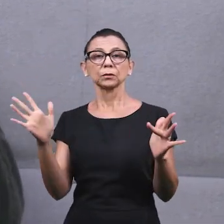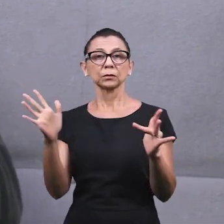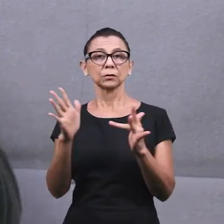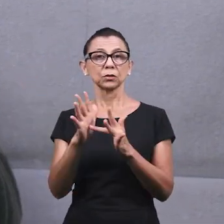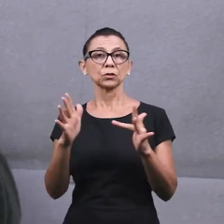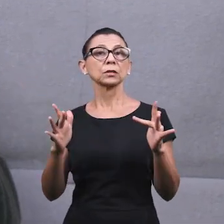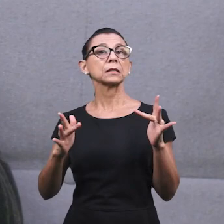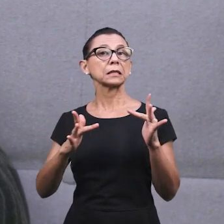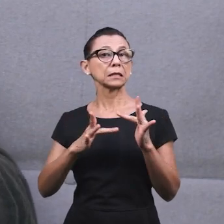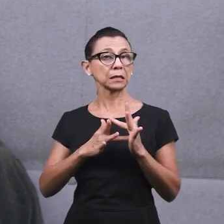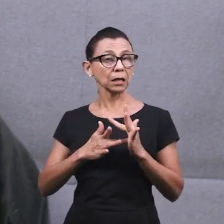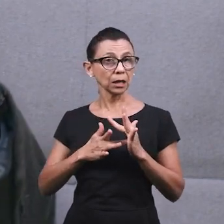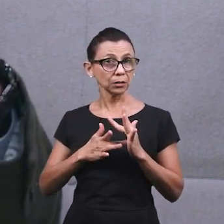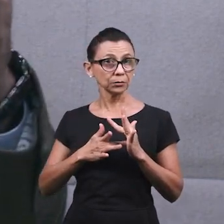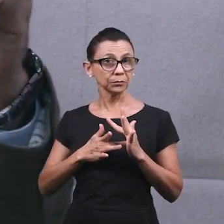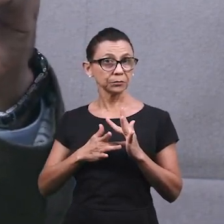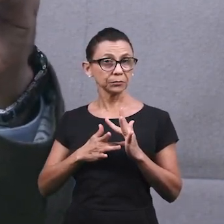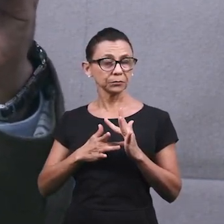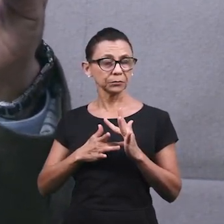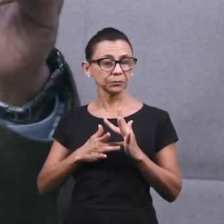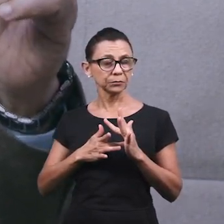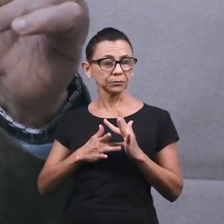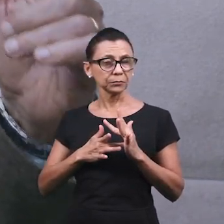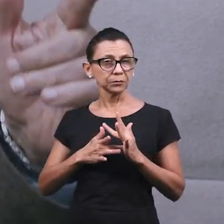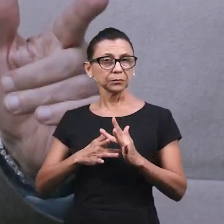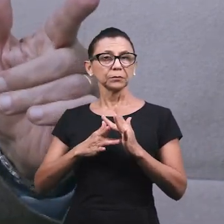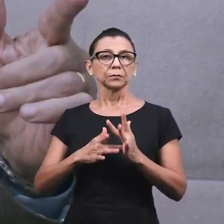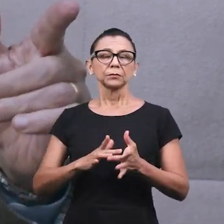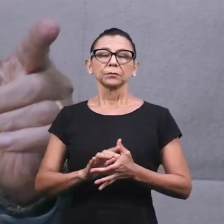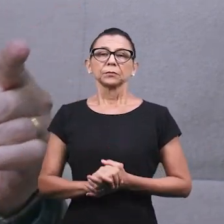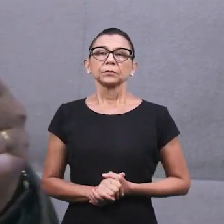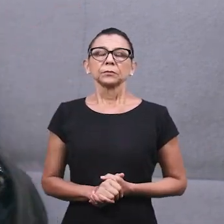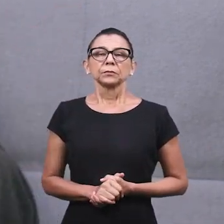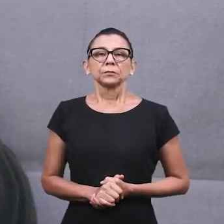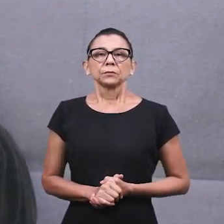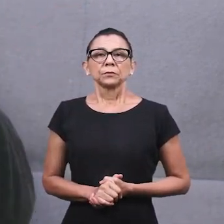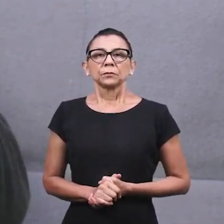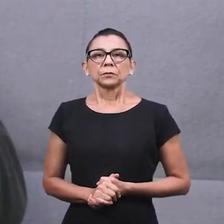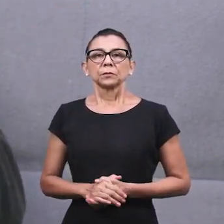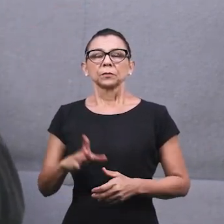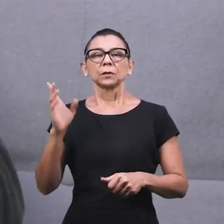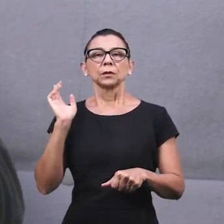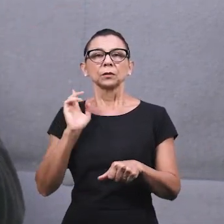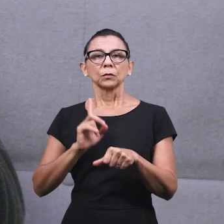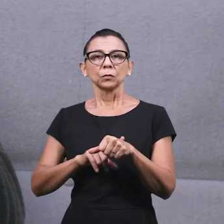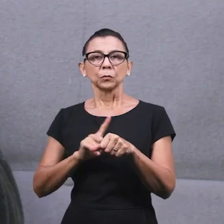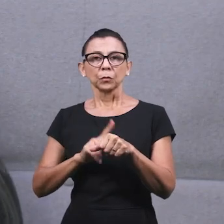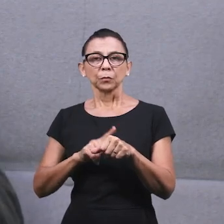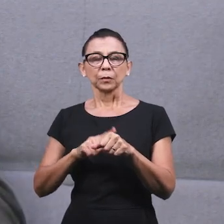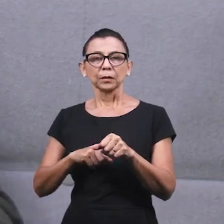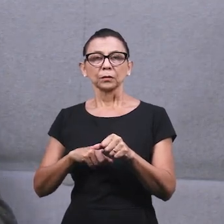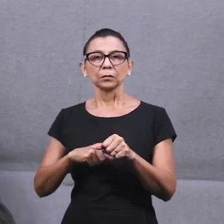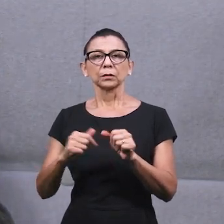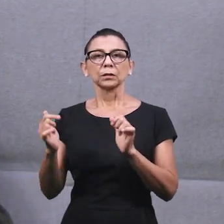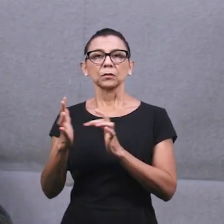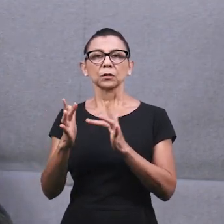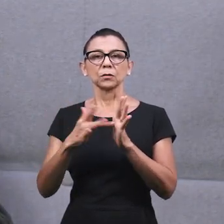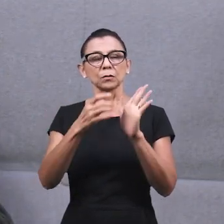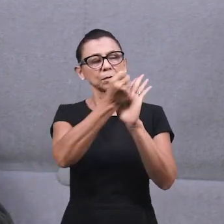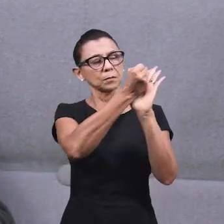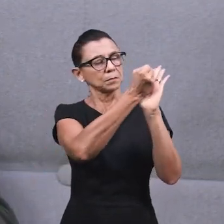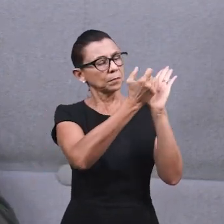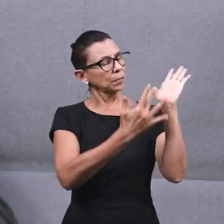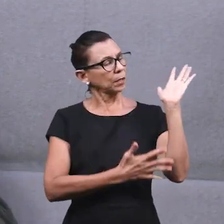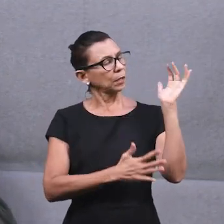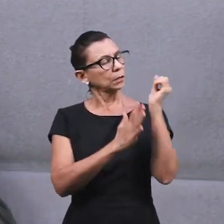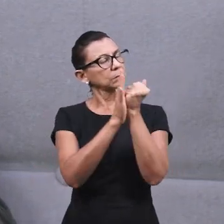l'éternité. L'Esprit de Jésus, qui est le Saint-Esprit, préfiguré dans le versement de son sang, dans la vie